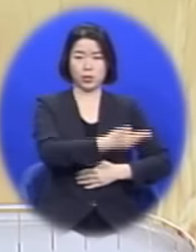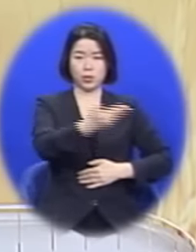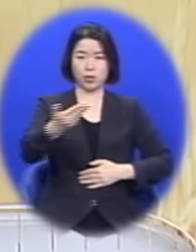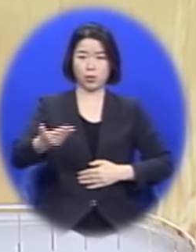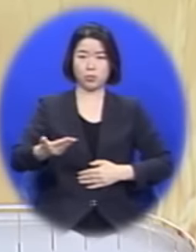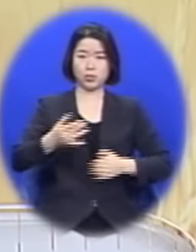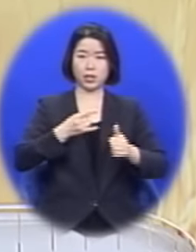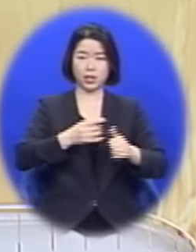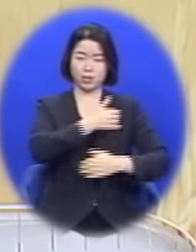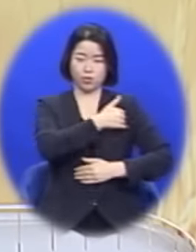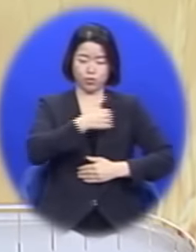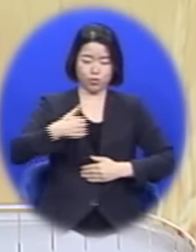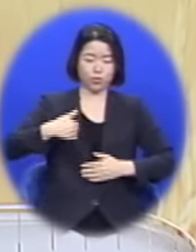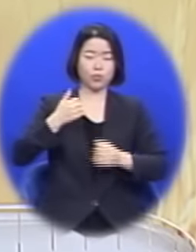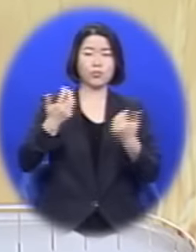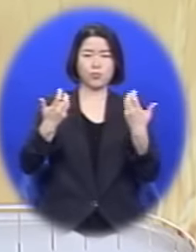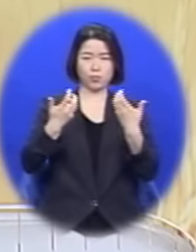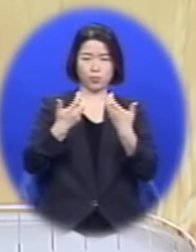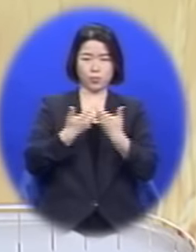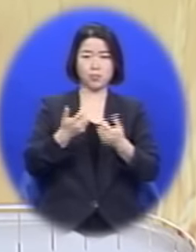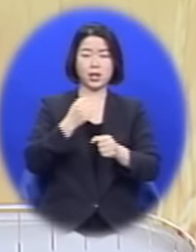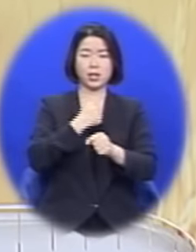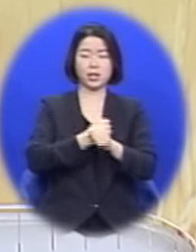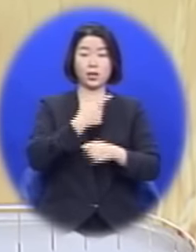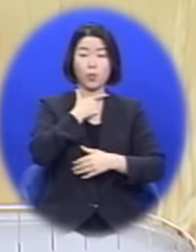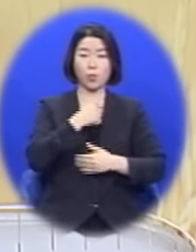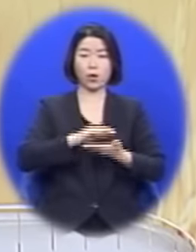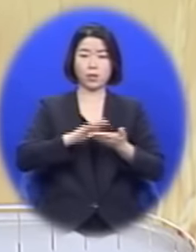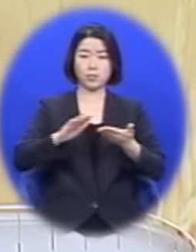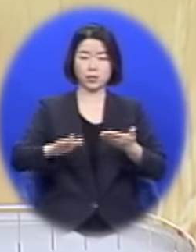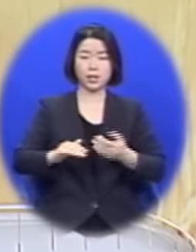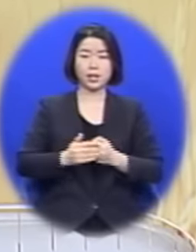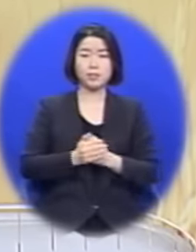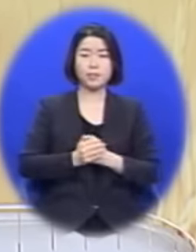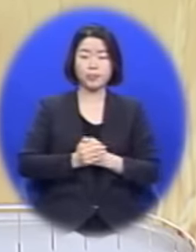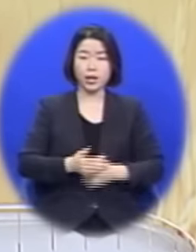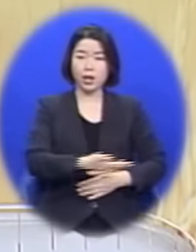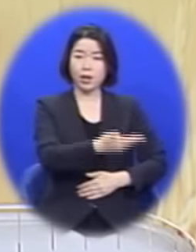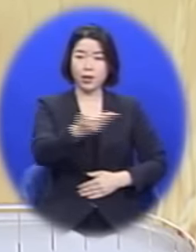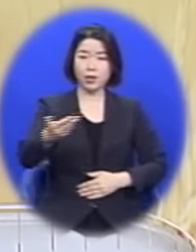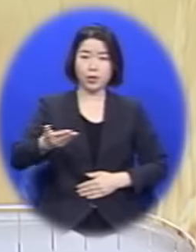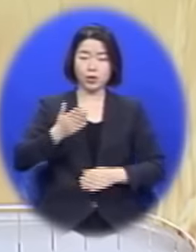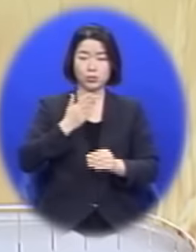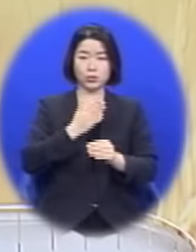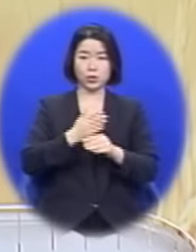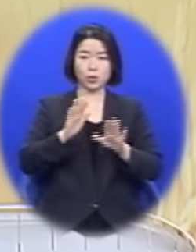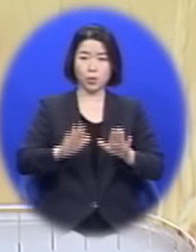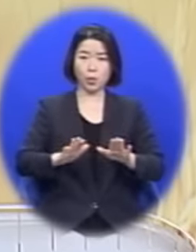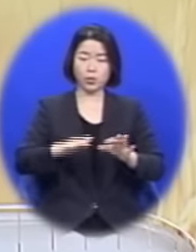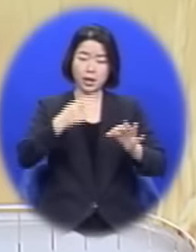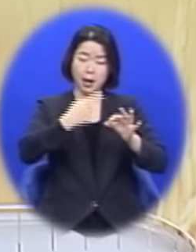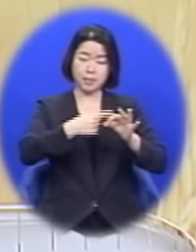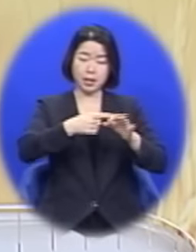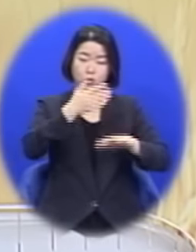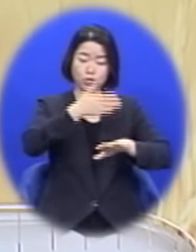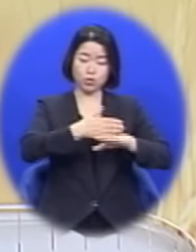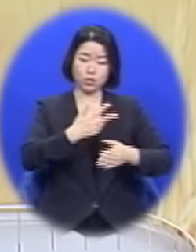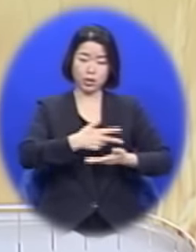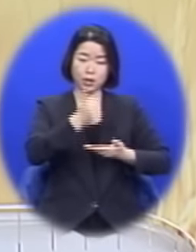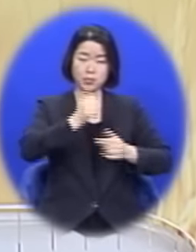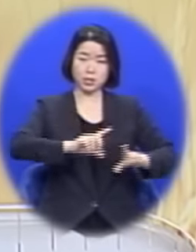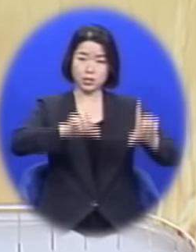충만하기를 원합니다. 여러분 중에는 오늘 맥주 감사 주일을 지키는 기쁨이 실제로 지금